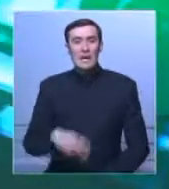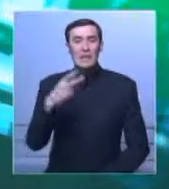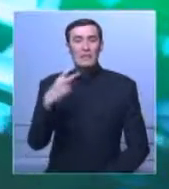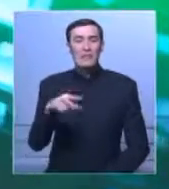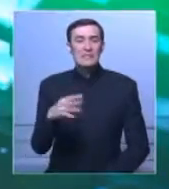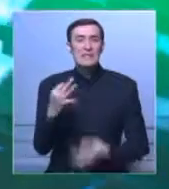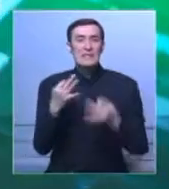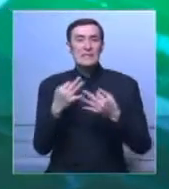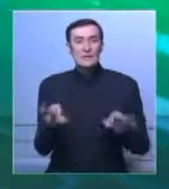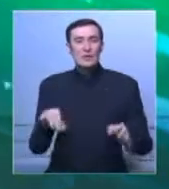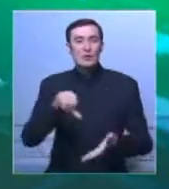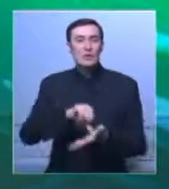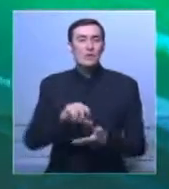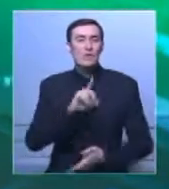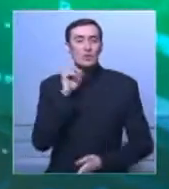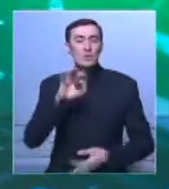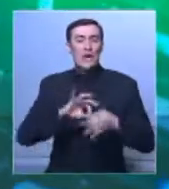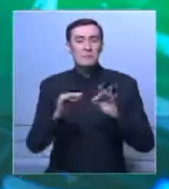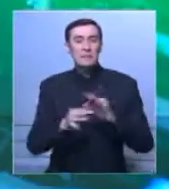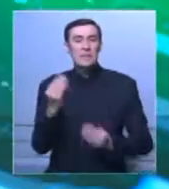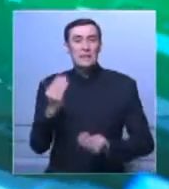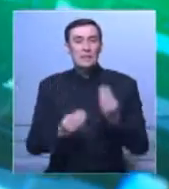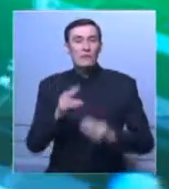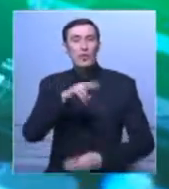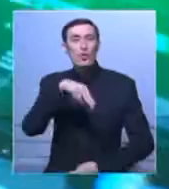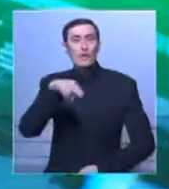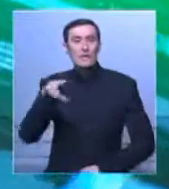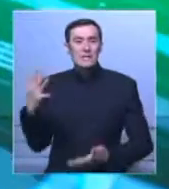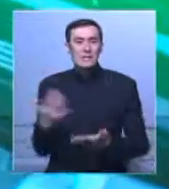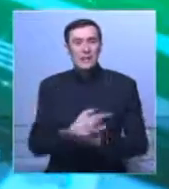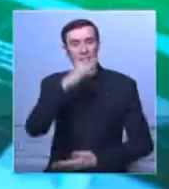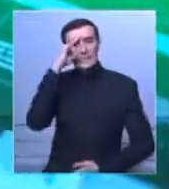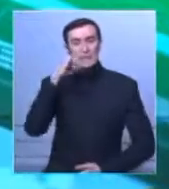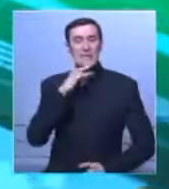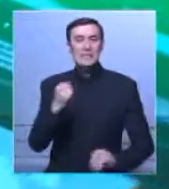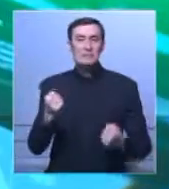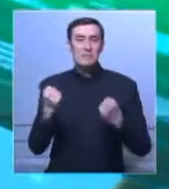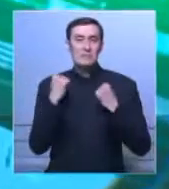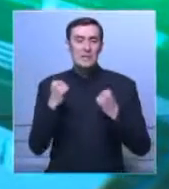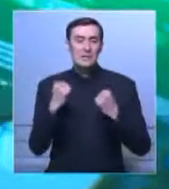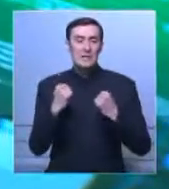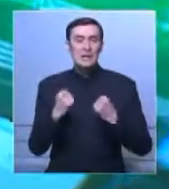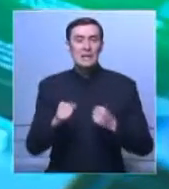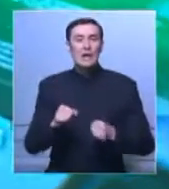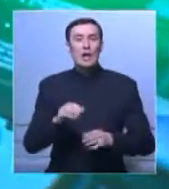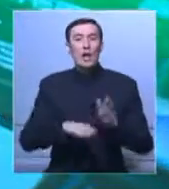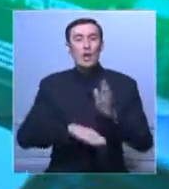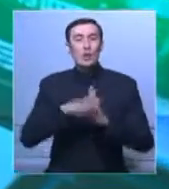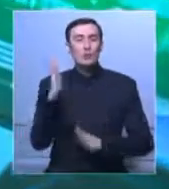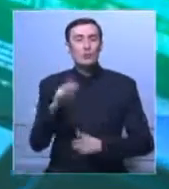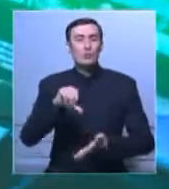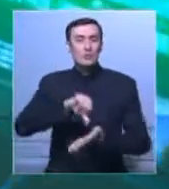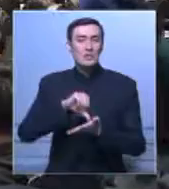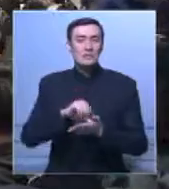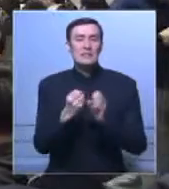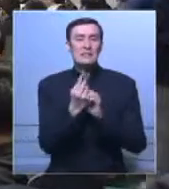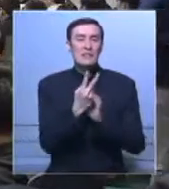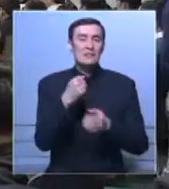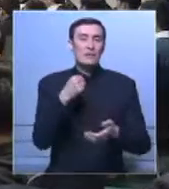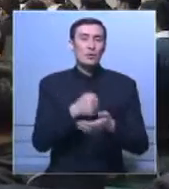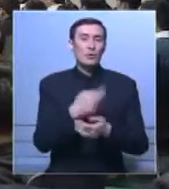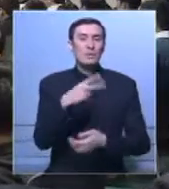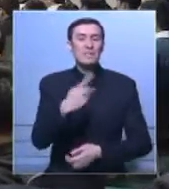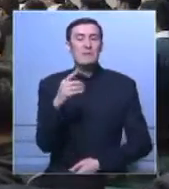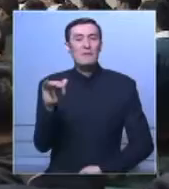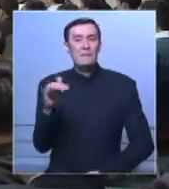20 лицензий на участие в юношеских Олимпийских играх в Норвегии завоевали казахстанские спортсмены. За звание лучших они будут бороться с 12